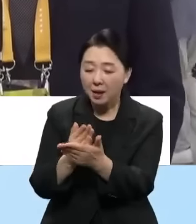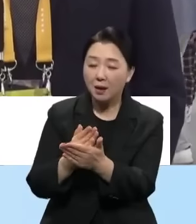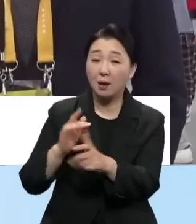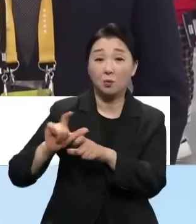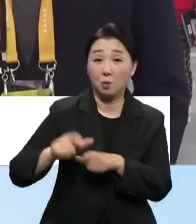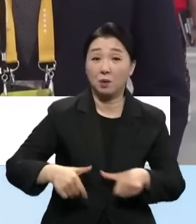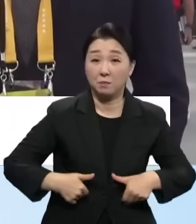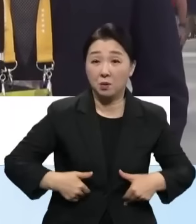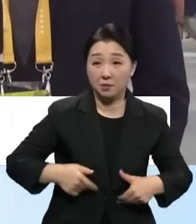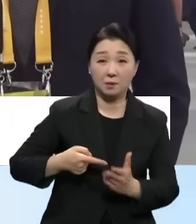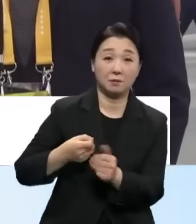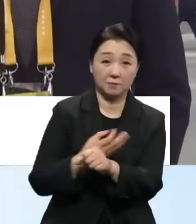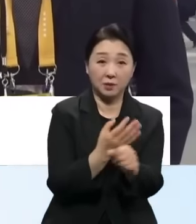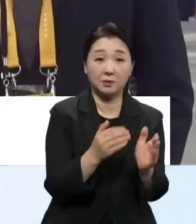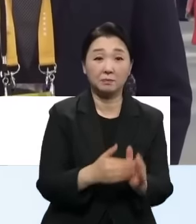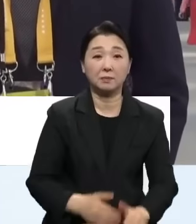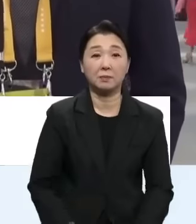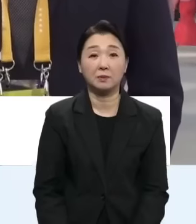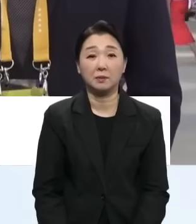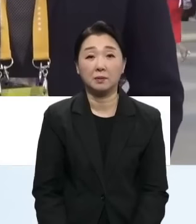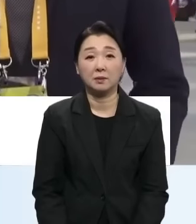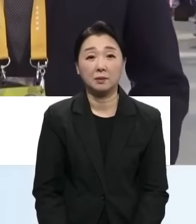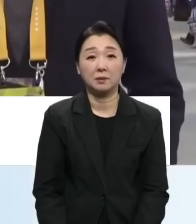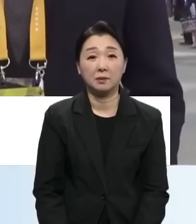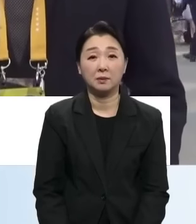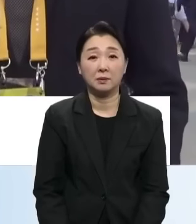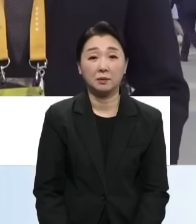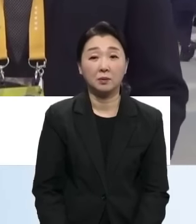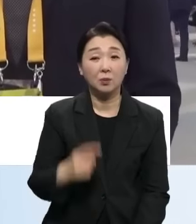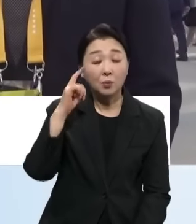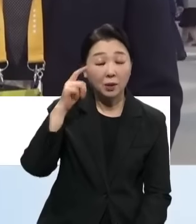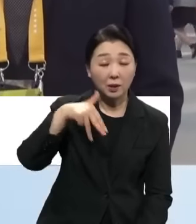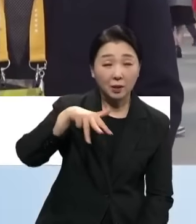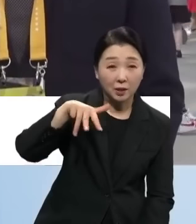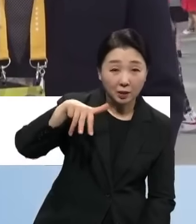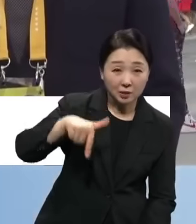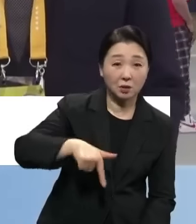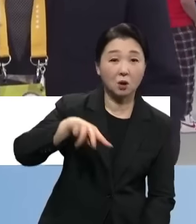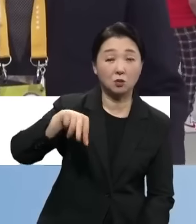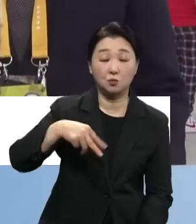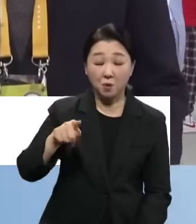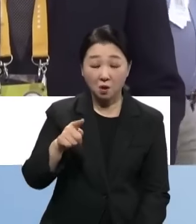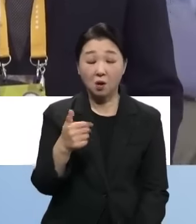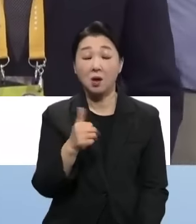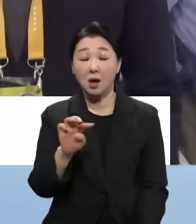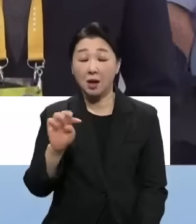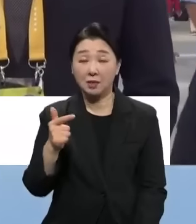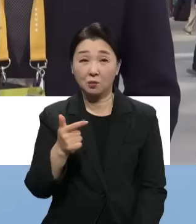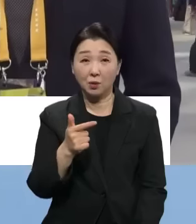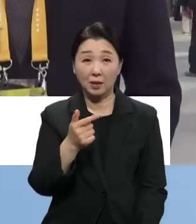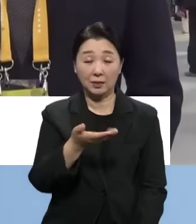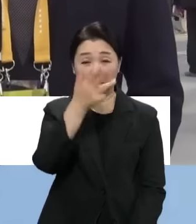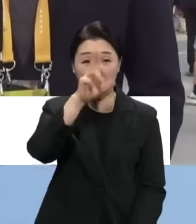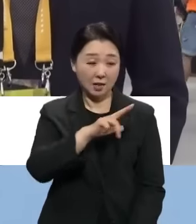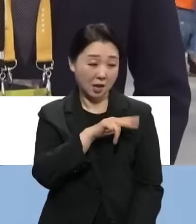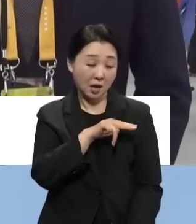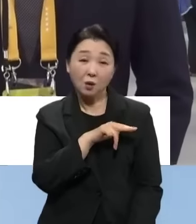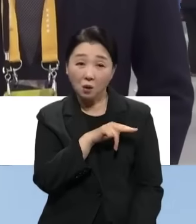이런 이야기를 한 걸로 전해졌습니다. 여기에 척 슈머와 하킴 제프리스, 그러니까 상하원 민주당 원내대표